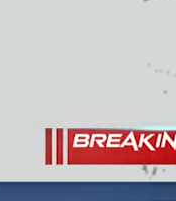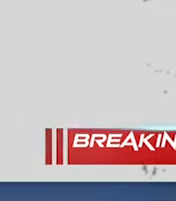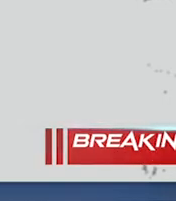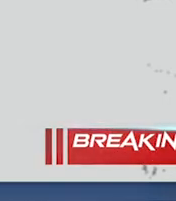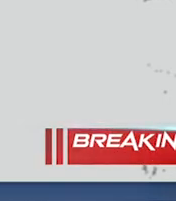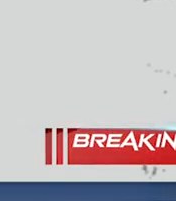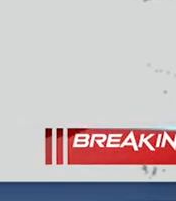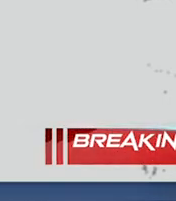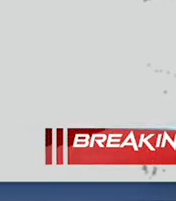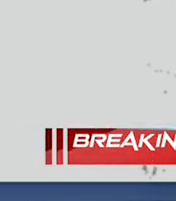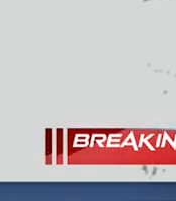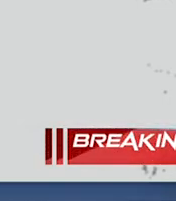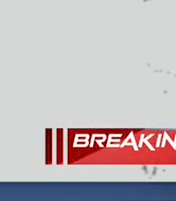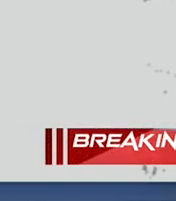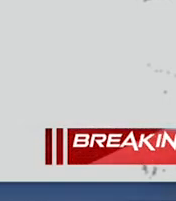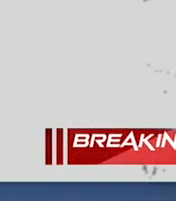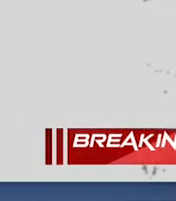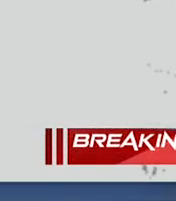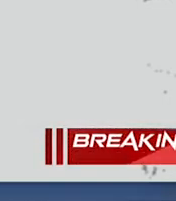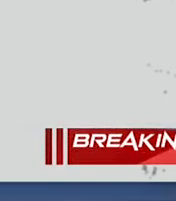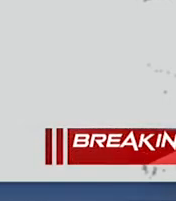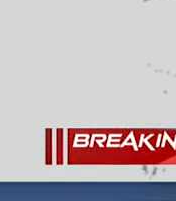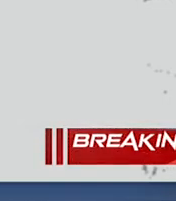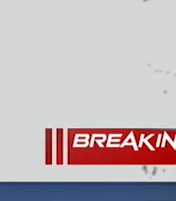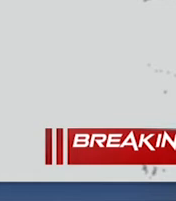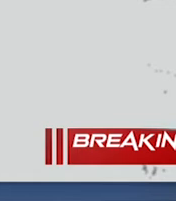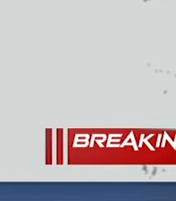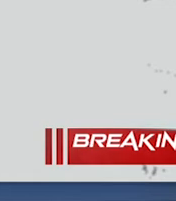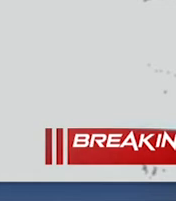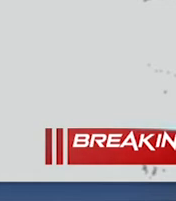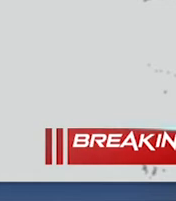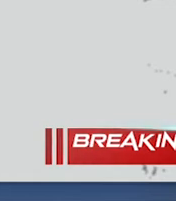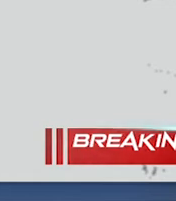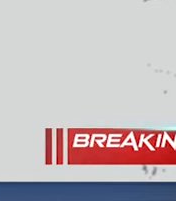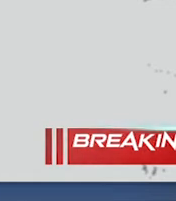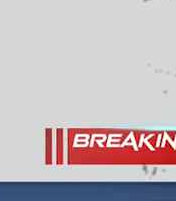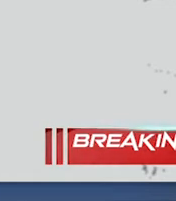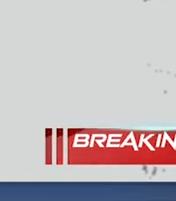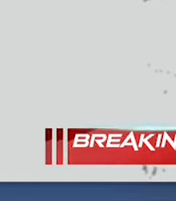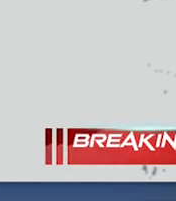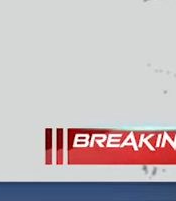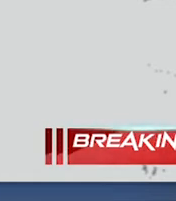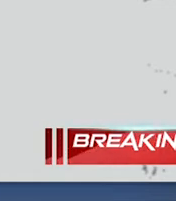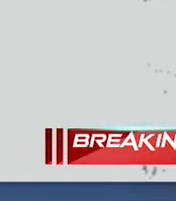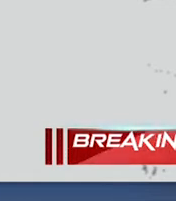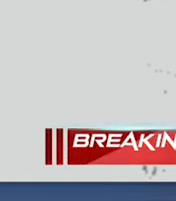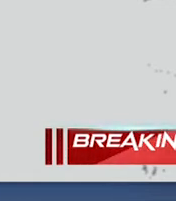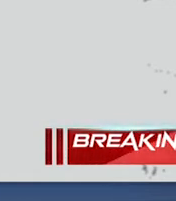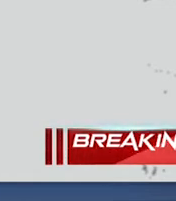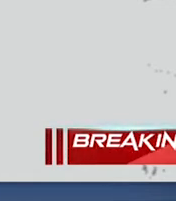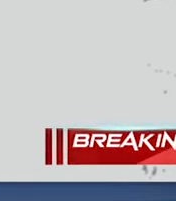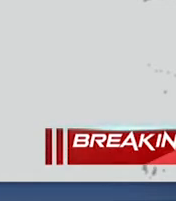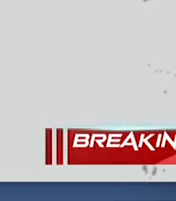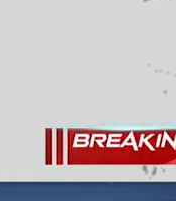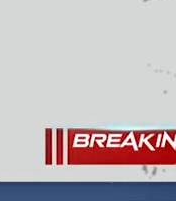Ibu Saudara Saudari jelas terlihat dari peta sebaran bahwa virus ini sudah tersebar di seluruh dunia dan tidak memilih-milih korban